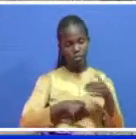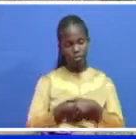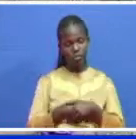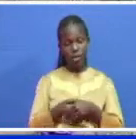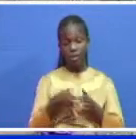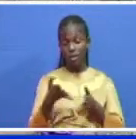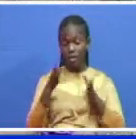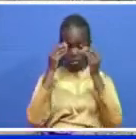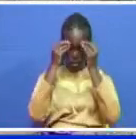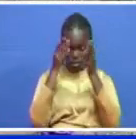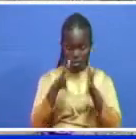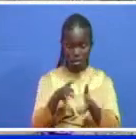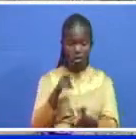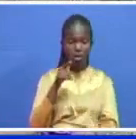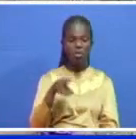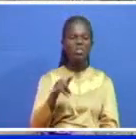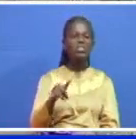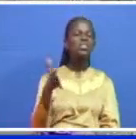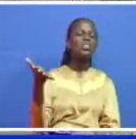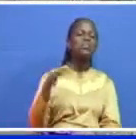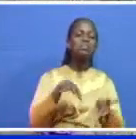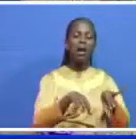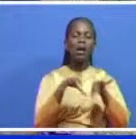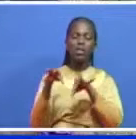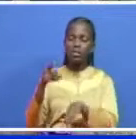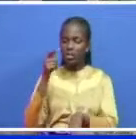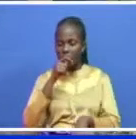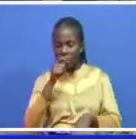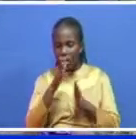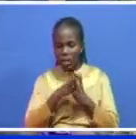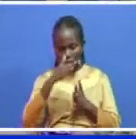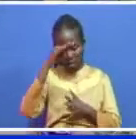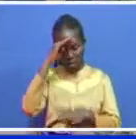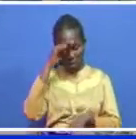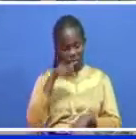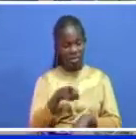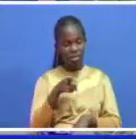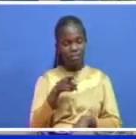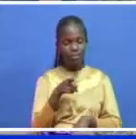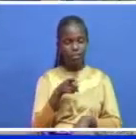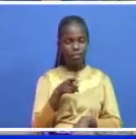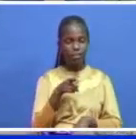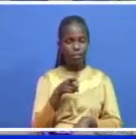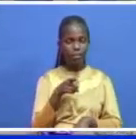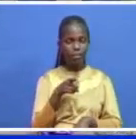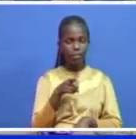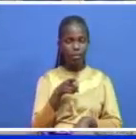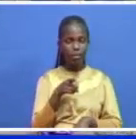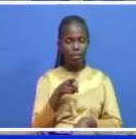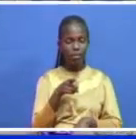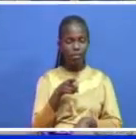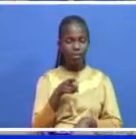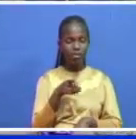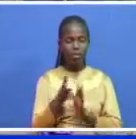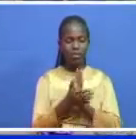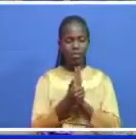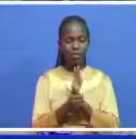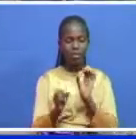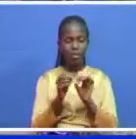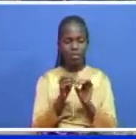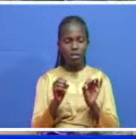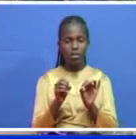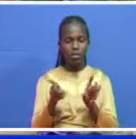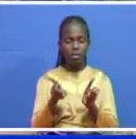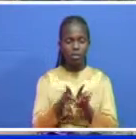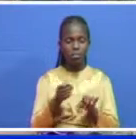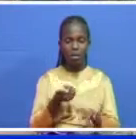milaa, munja tupungulutu. Na ekani mutabia isuti skill one mwe ya kwekono. Na uzemba ni atwele